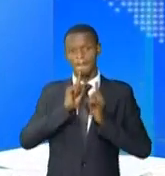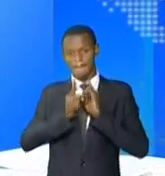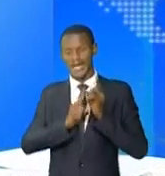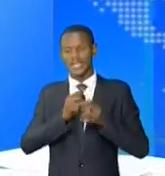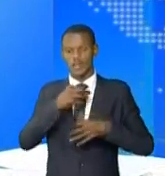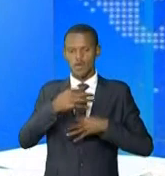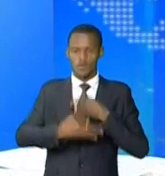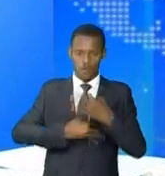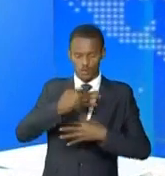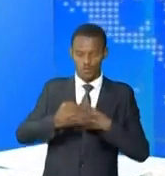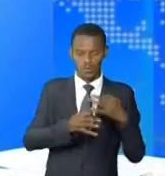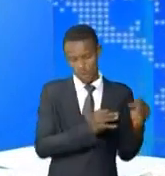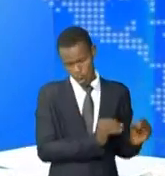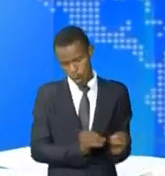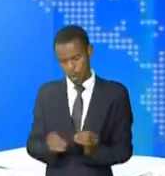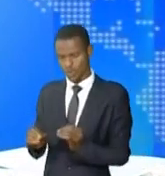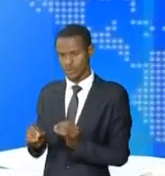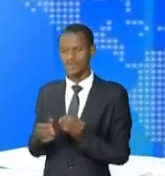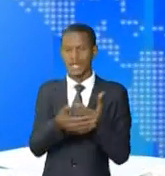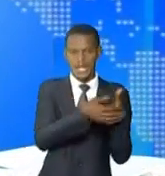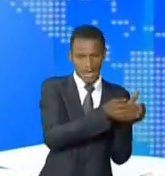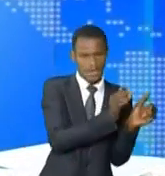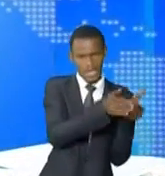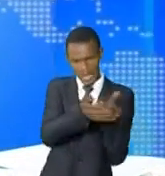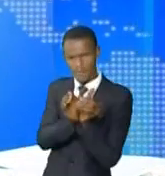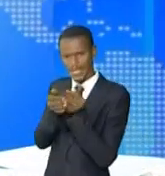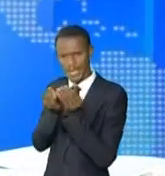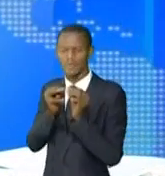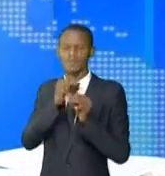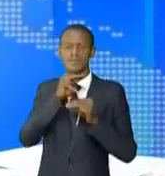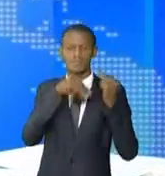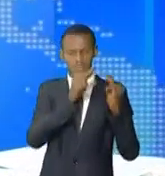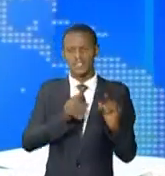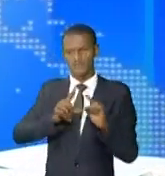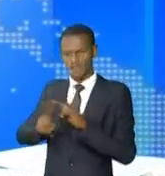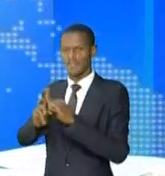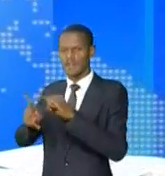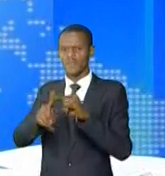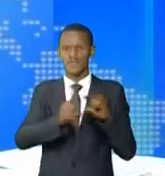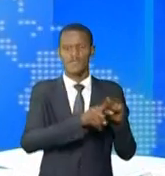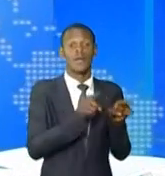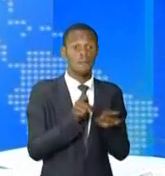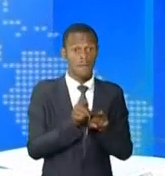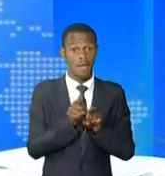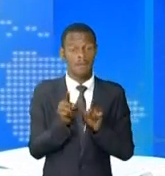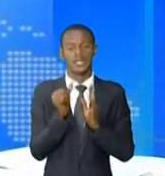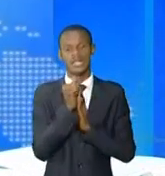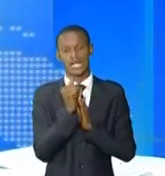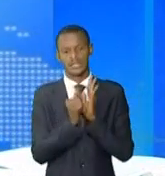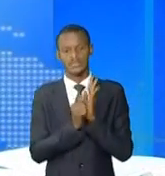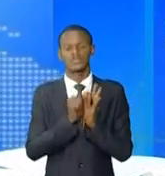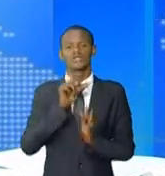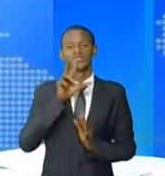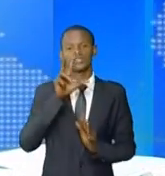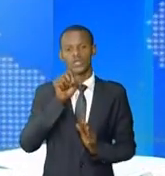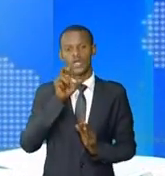des cabinets ministériels, spécialement en ces articles 22 et 25, ainsi que l'article 30 du décret loi